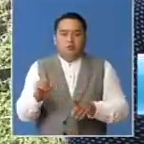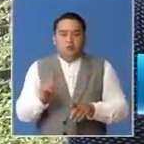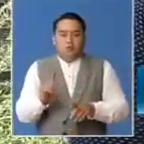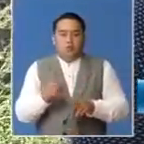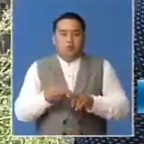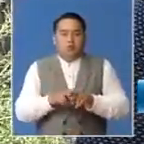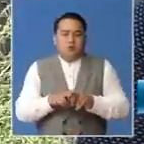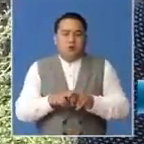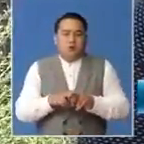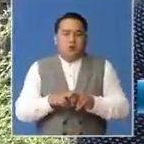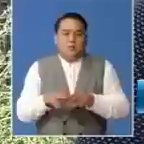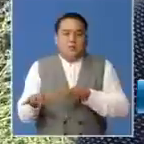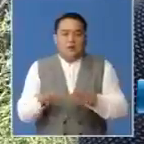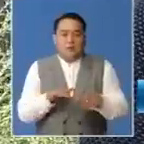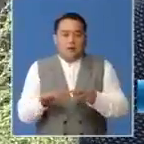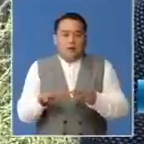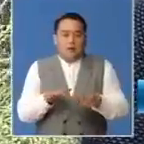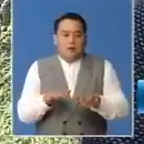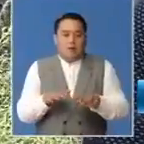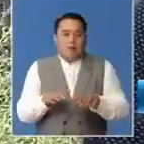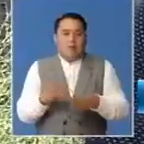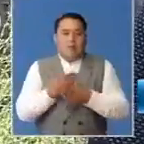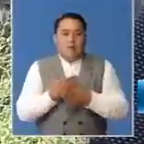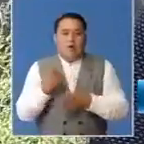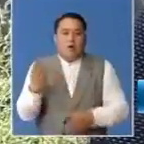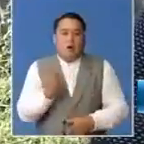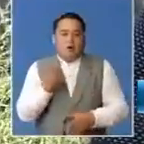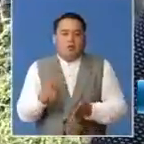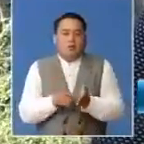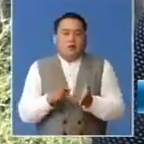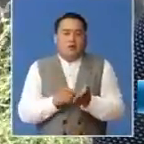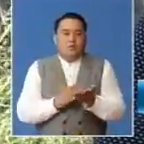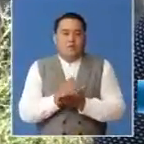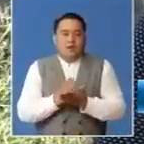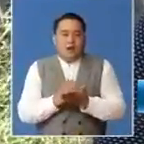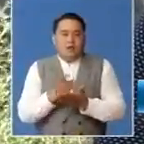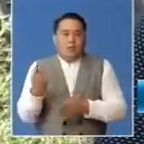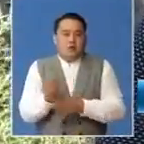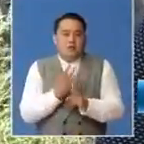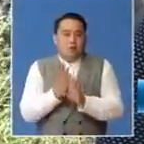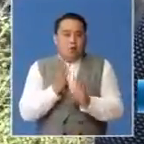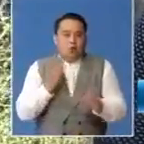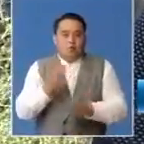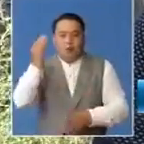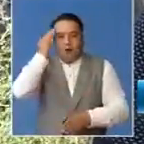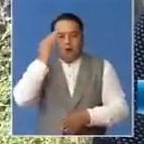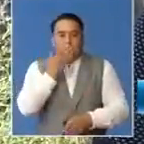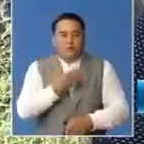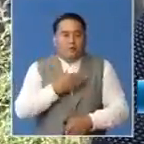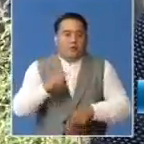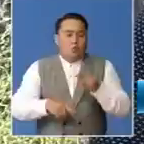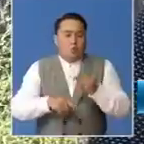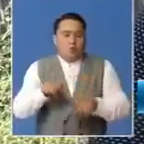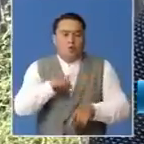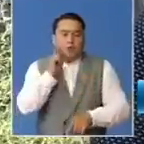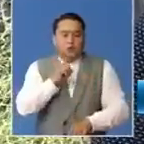не разовое мероприятие. 2 раза в месяц мы ходим помогать по хозяйству пенсионерам и ветеранам. Это, в первую очередь, способствует патриотическому